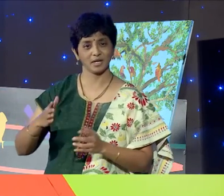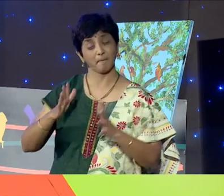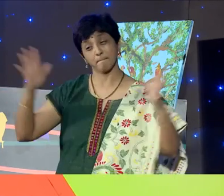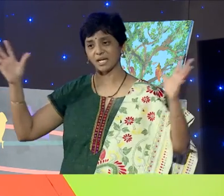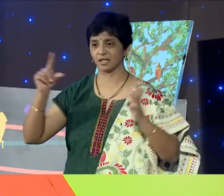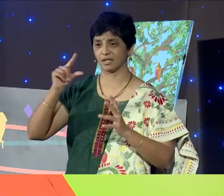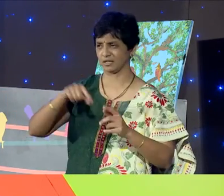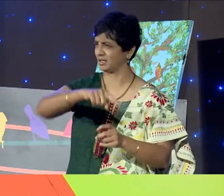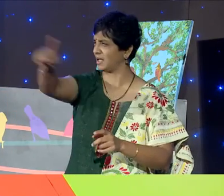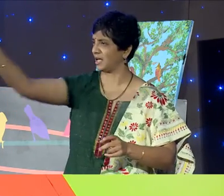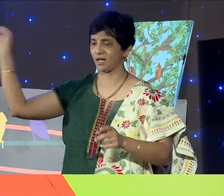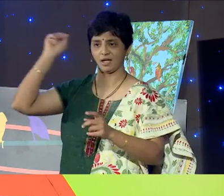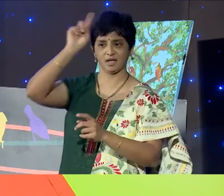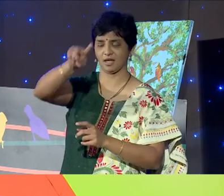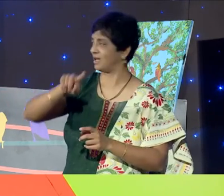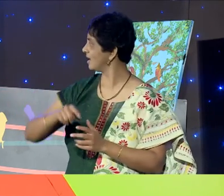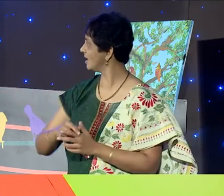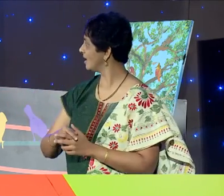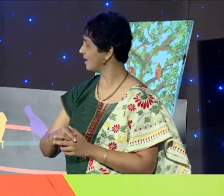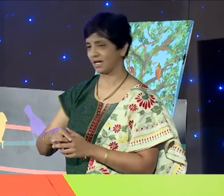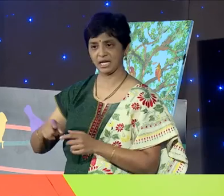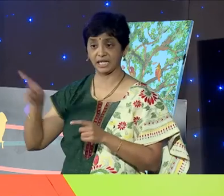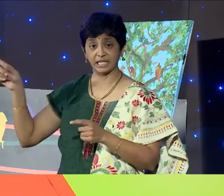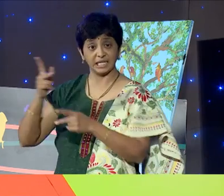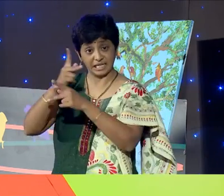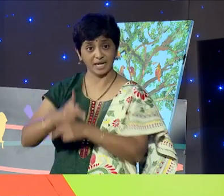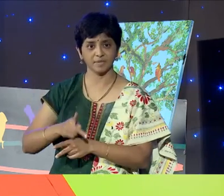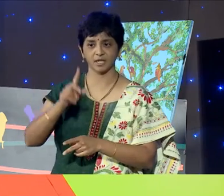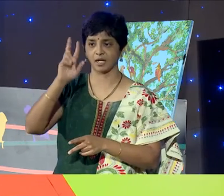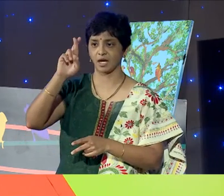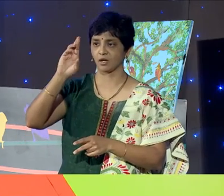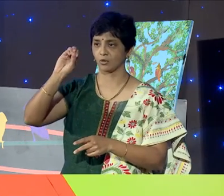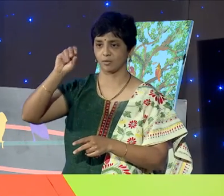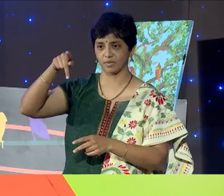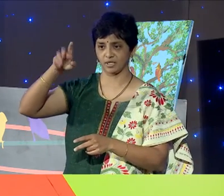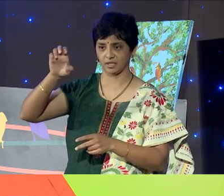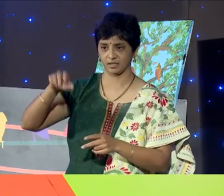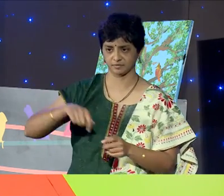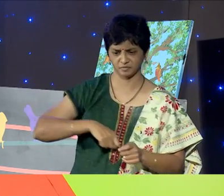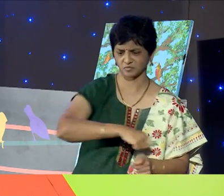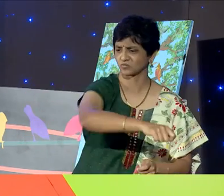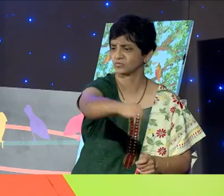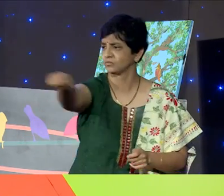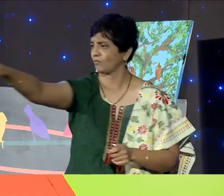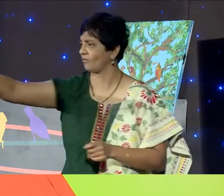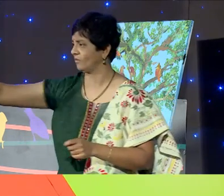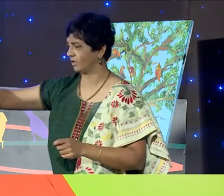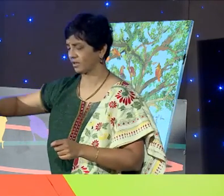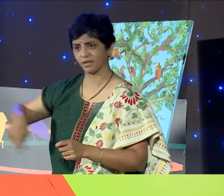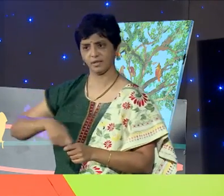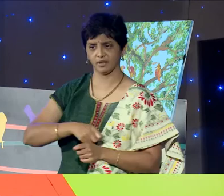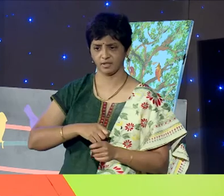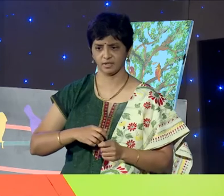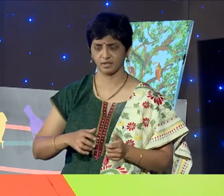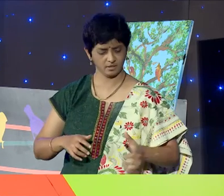उसने कार की डिक्की खोली, एक नायलॉन की रस्सी निकाली, शायद 15-20 फुट की, कैरियर को बांधी। अब देखो ये कार है, ये रस्सी है,